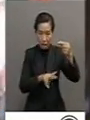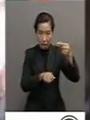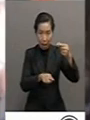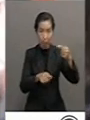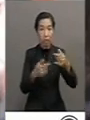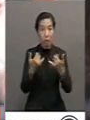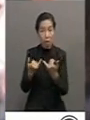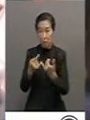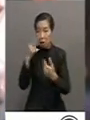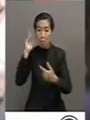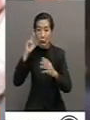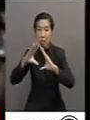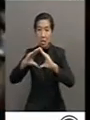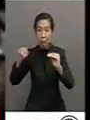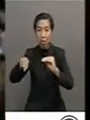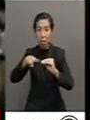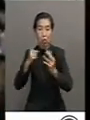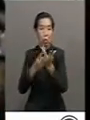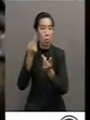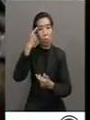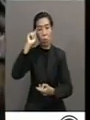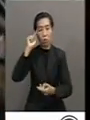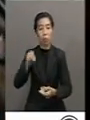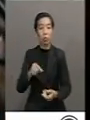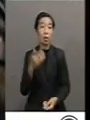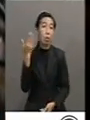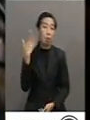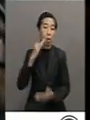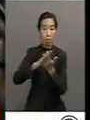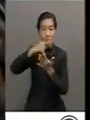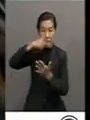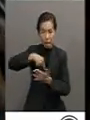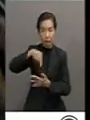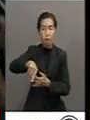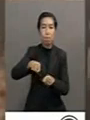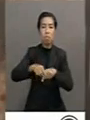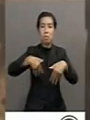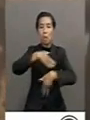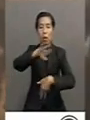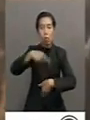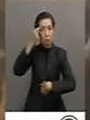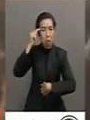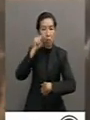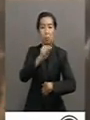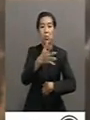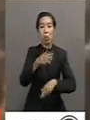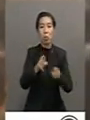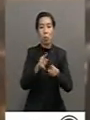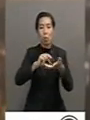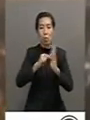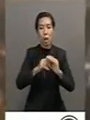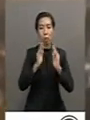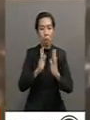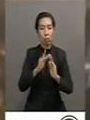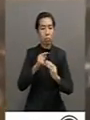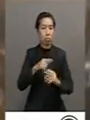รวมส่วนที่ยังไม่เป็นข่าวอีกนะฮะ ครับแล้วก็บอกว่าที่ผ่านมาเนี่ยประเทศไทยยังไม่ตระหนักครับถึงเรื่องของสิทธิความเท่าเทียมท